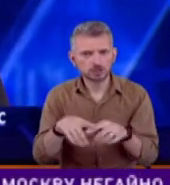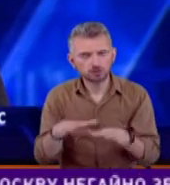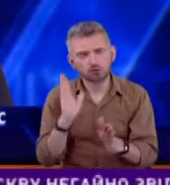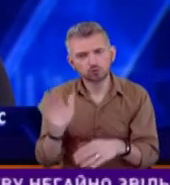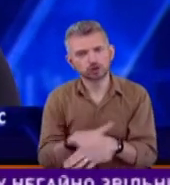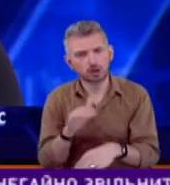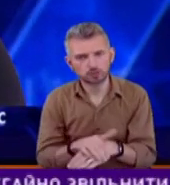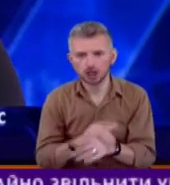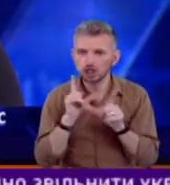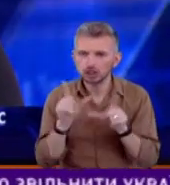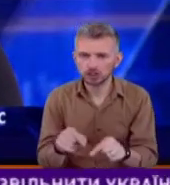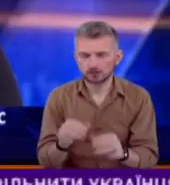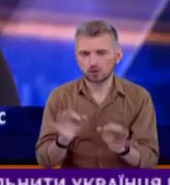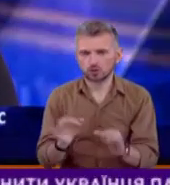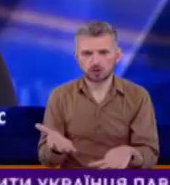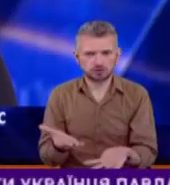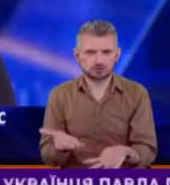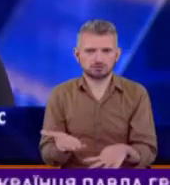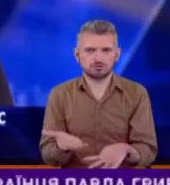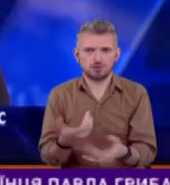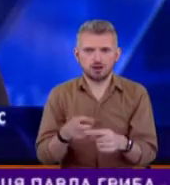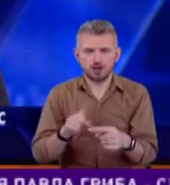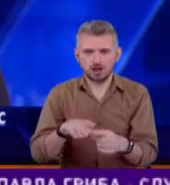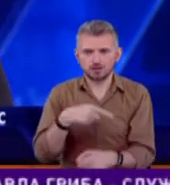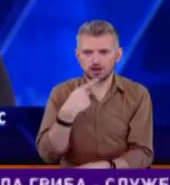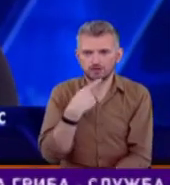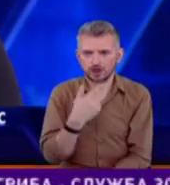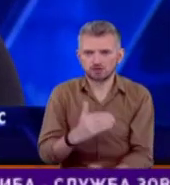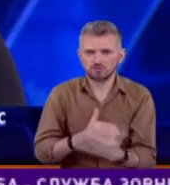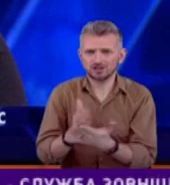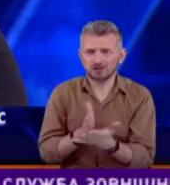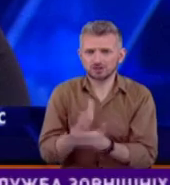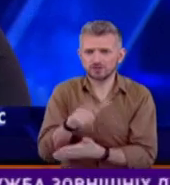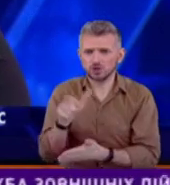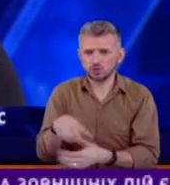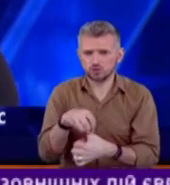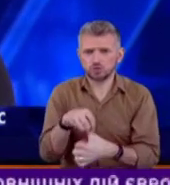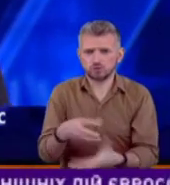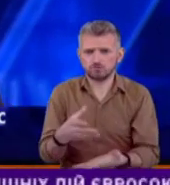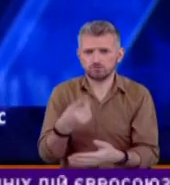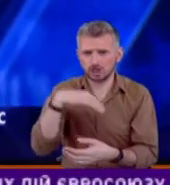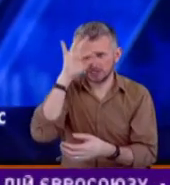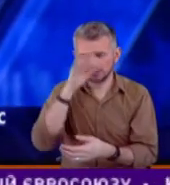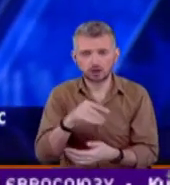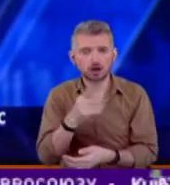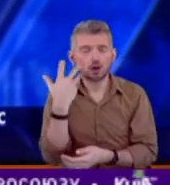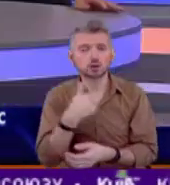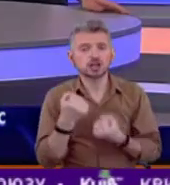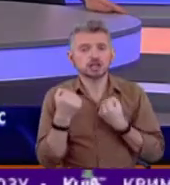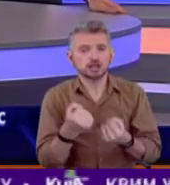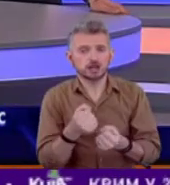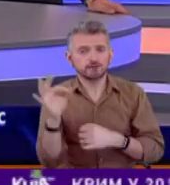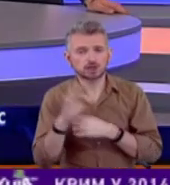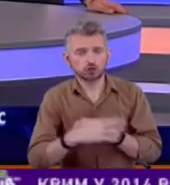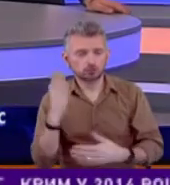добры, едьте, пожалуйста, аккуратно. Это говорят высокопоставленные люди в патрульной полиции. Ну, вы як їдете, там, наприклад, в західному